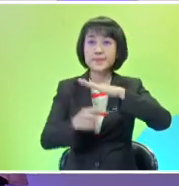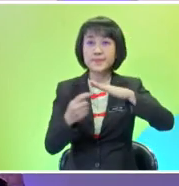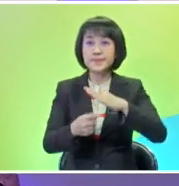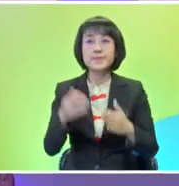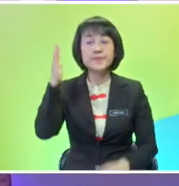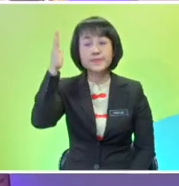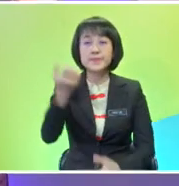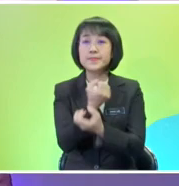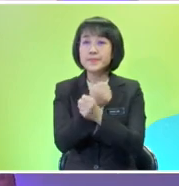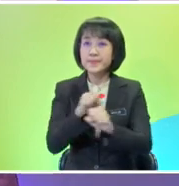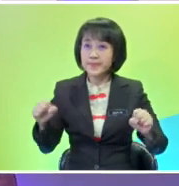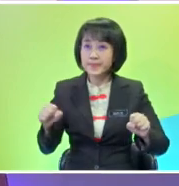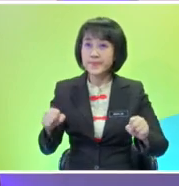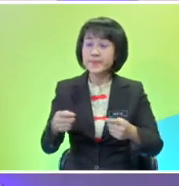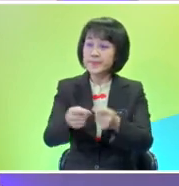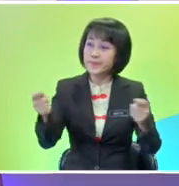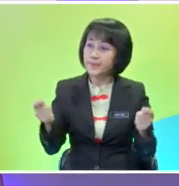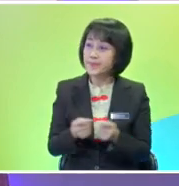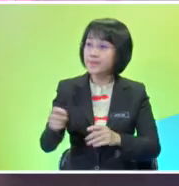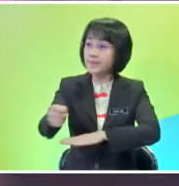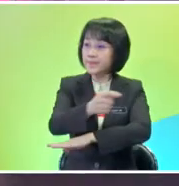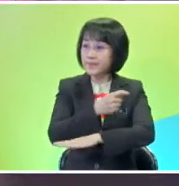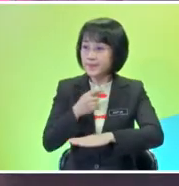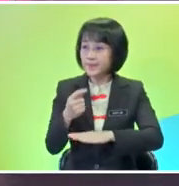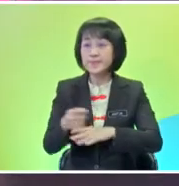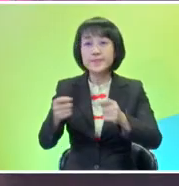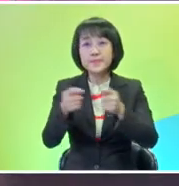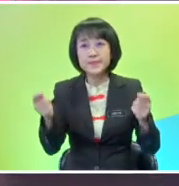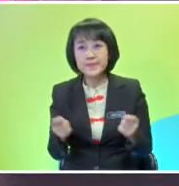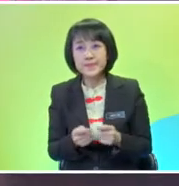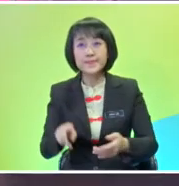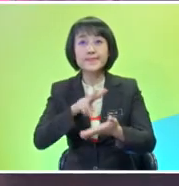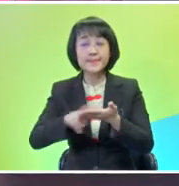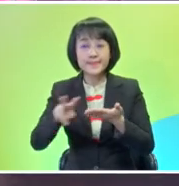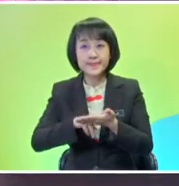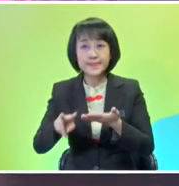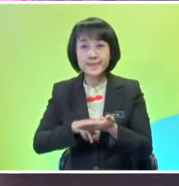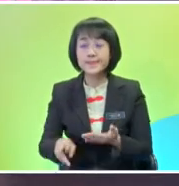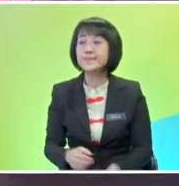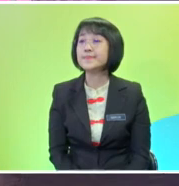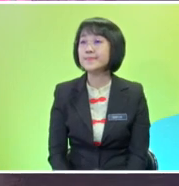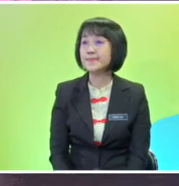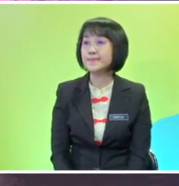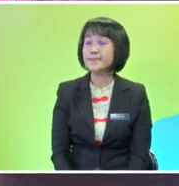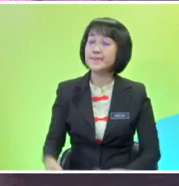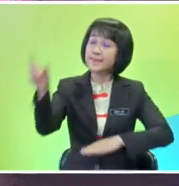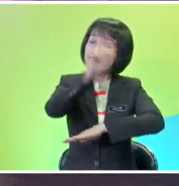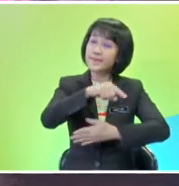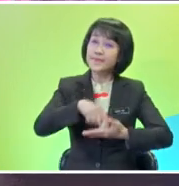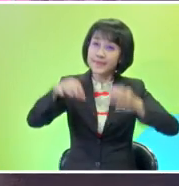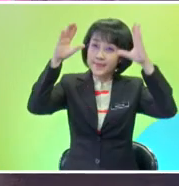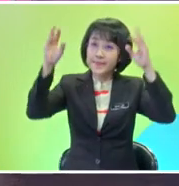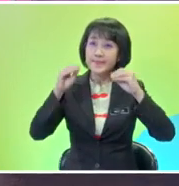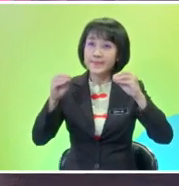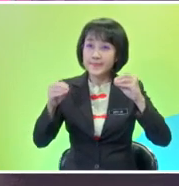taman sudut-sudut membaca oke Hari ini Cikgu nak ajar kedudukan objek dalam ruang